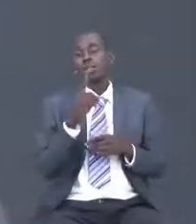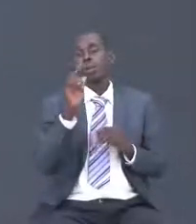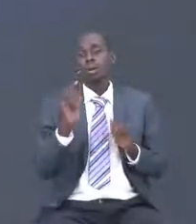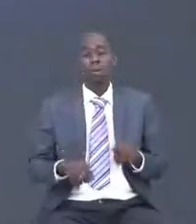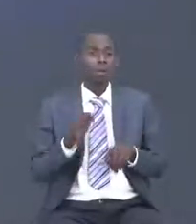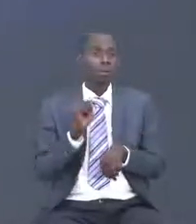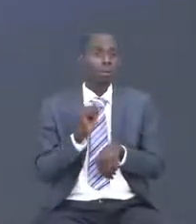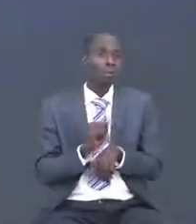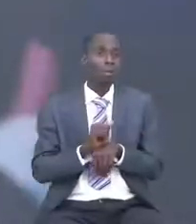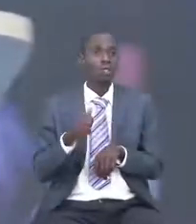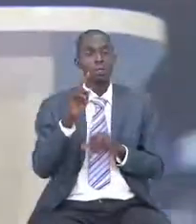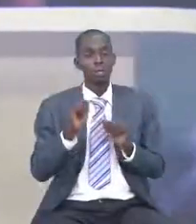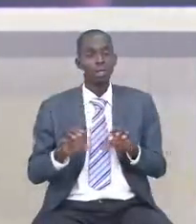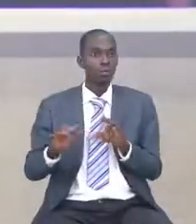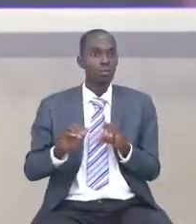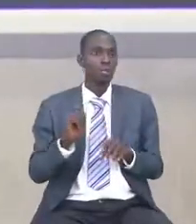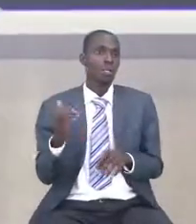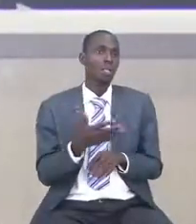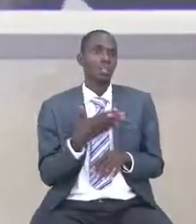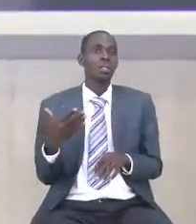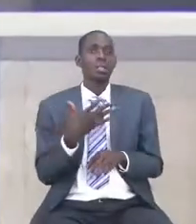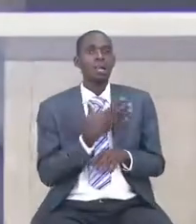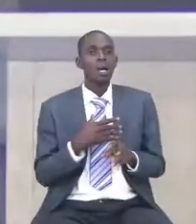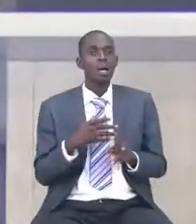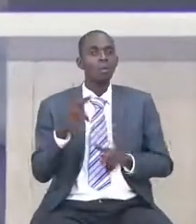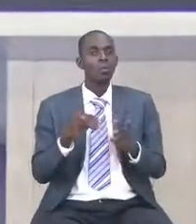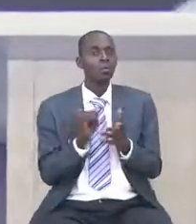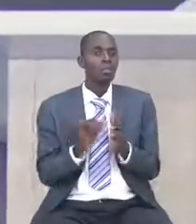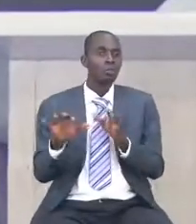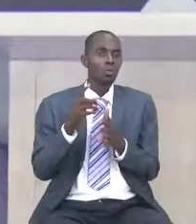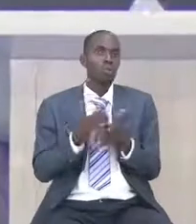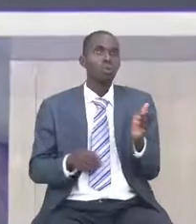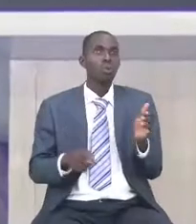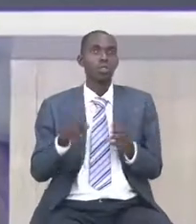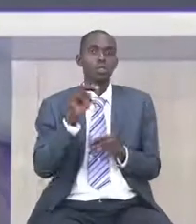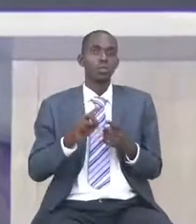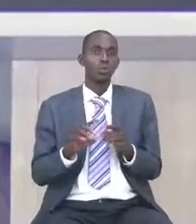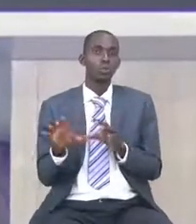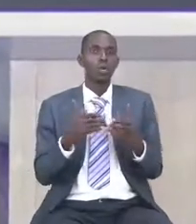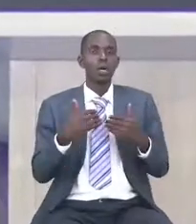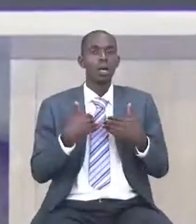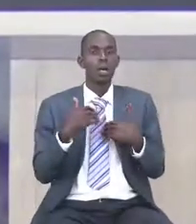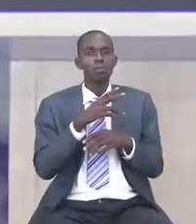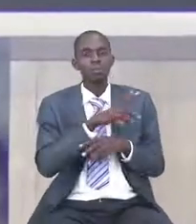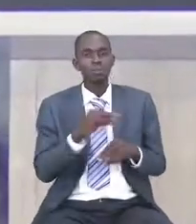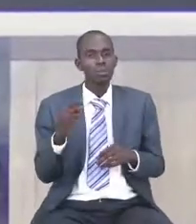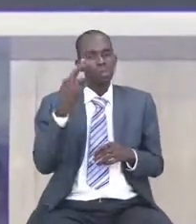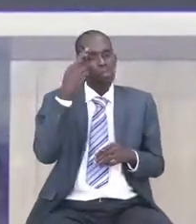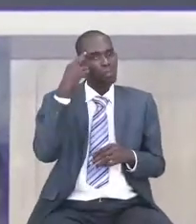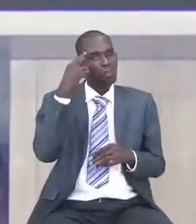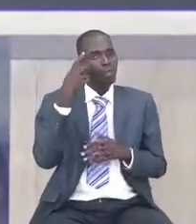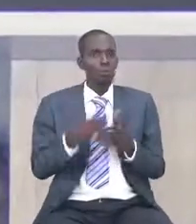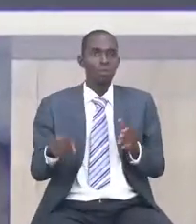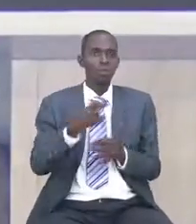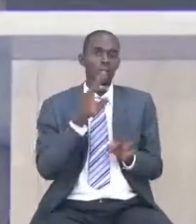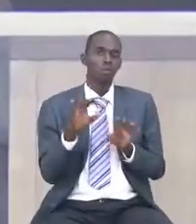de ma vie. Quelqu'un peut travailler, quelqu'un peut faire quelque chose, mais il y en a qui travaillent et ils font ce qu'ils font. Ils